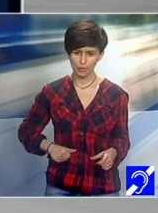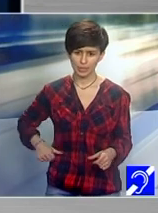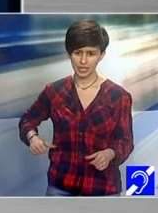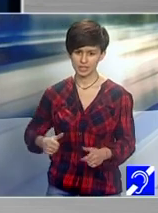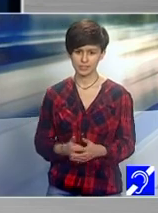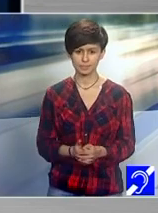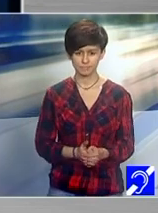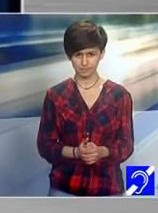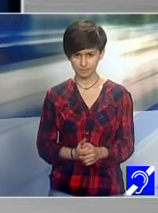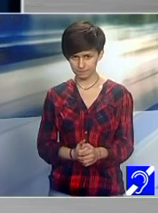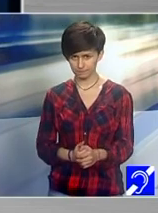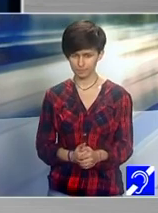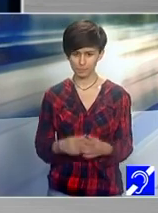sănătatea